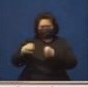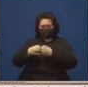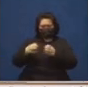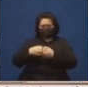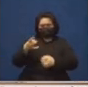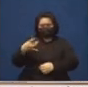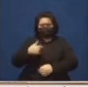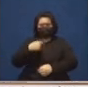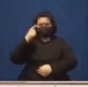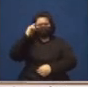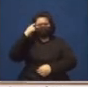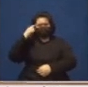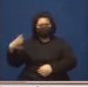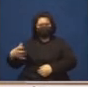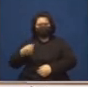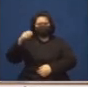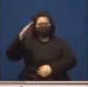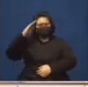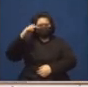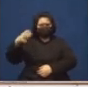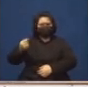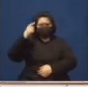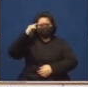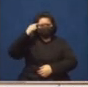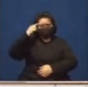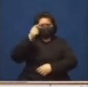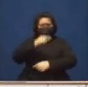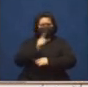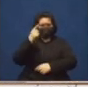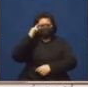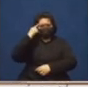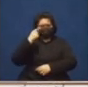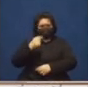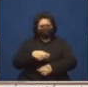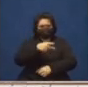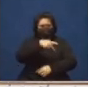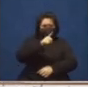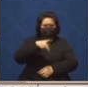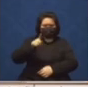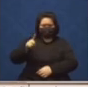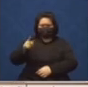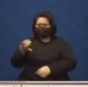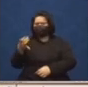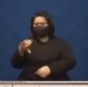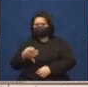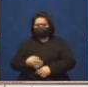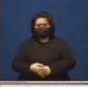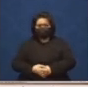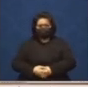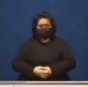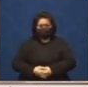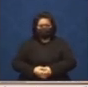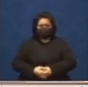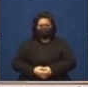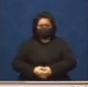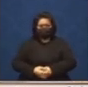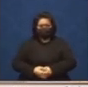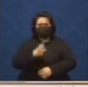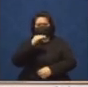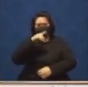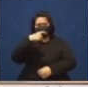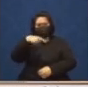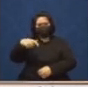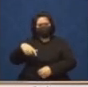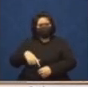ผมยังไม่รู้เลยจะปฏิวัติเมื่อไหร่สามปอสามเปอร์อะไรเงี้ยพูดไปเรื่อย